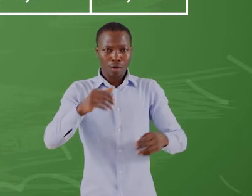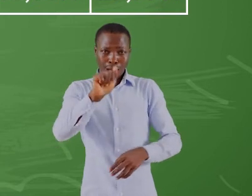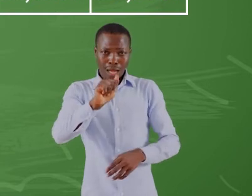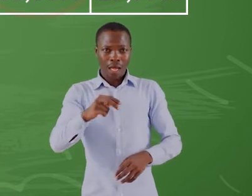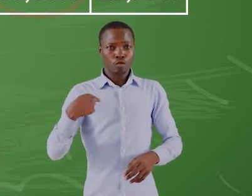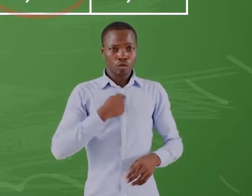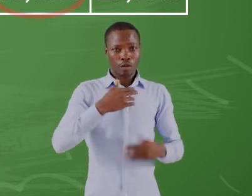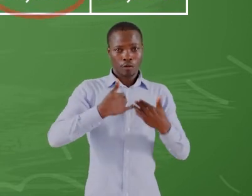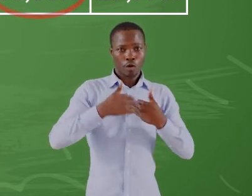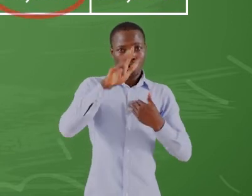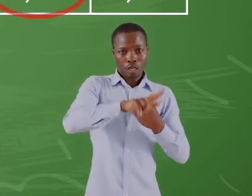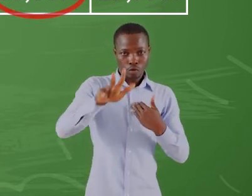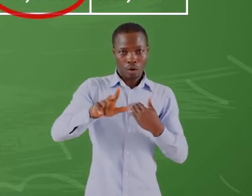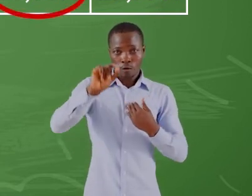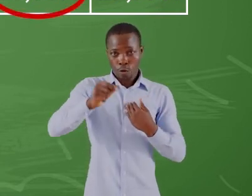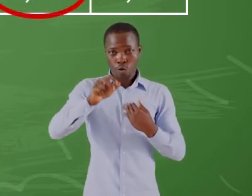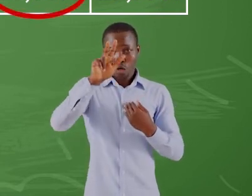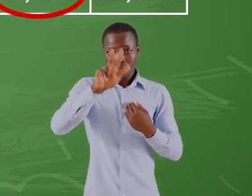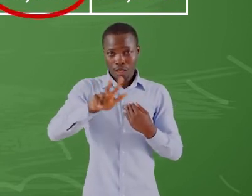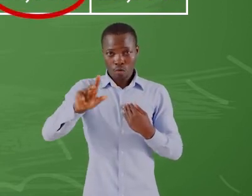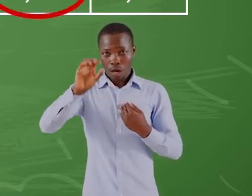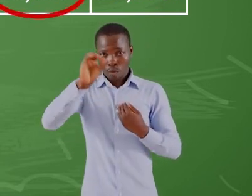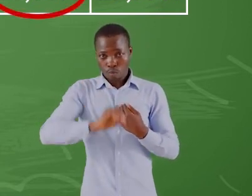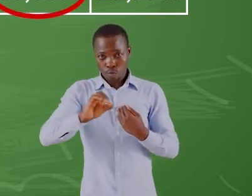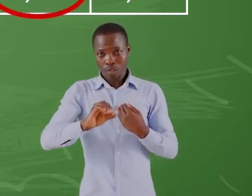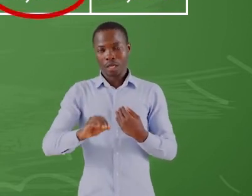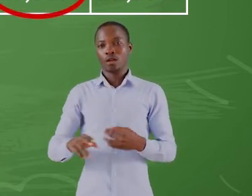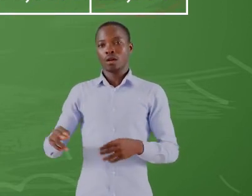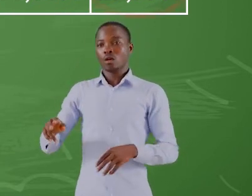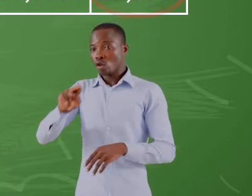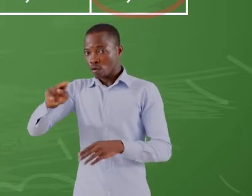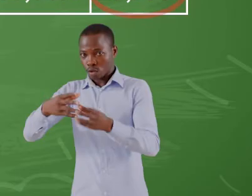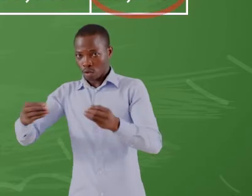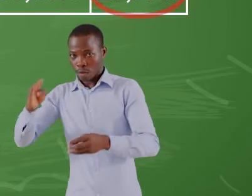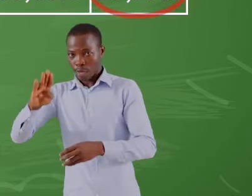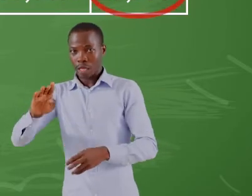avons 33,33%. Au niveau du sol B, nous avons